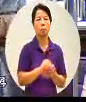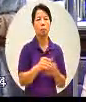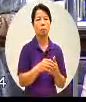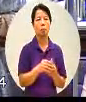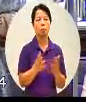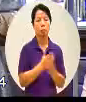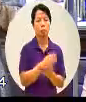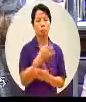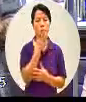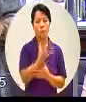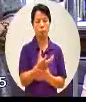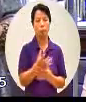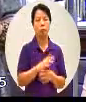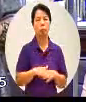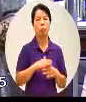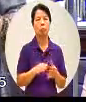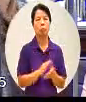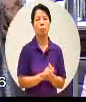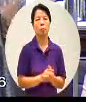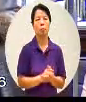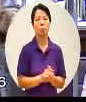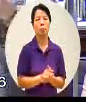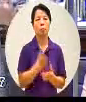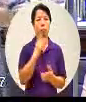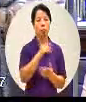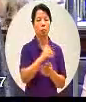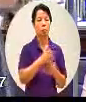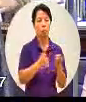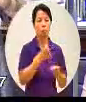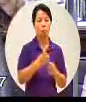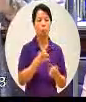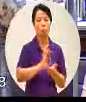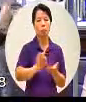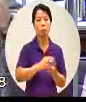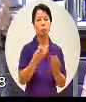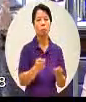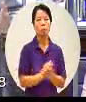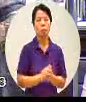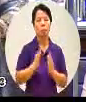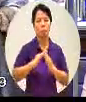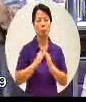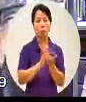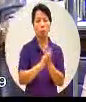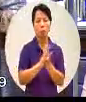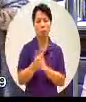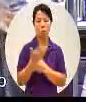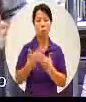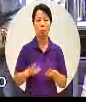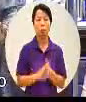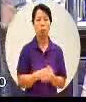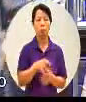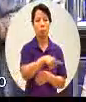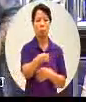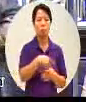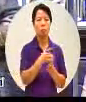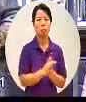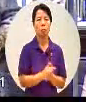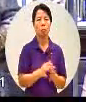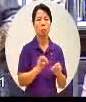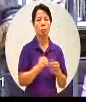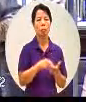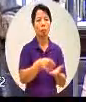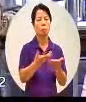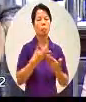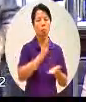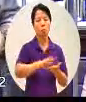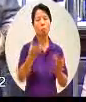我就感觉较衰，啊，确实嘛会较衰。比如说你四十年来，不管你都市安怎变化，恁家拢咱家拢无敢处